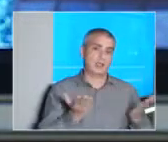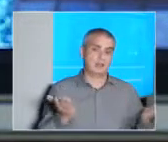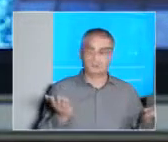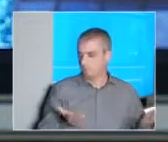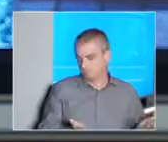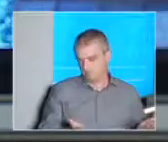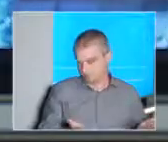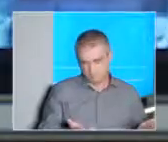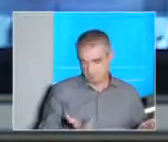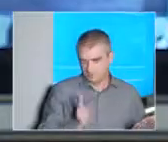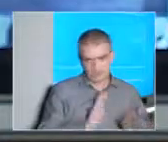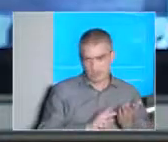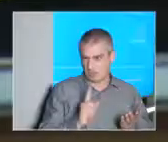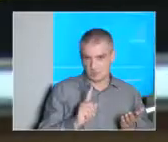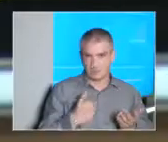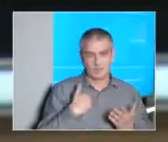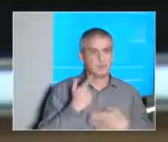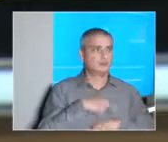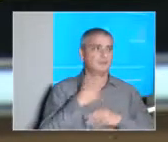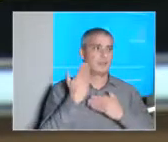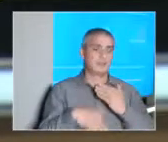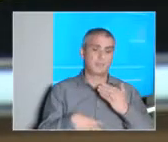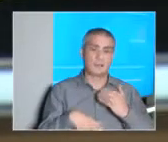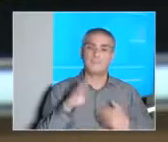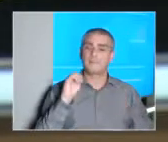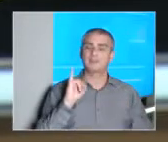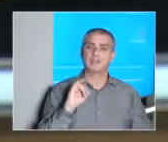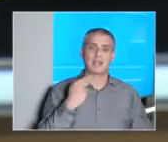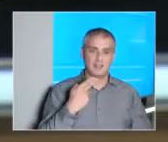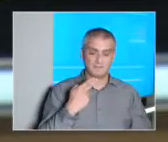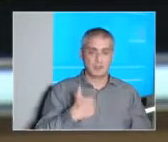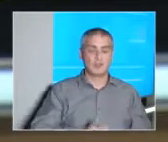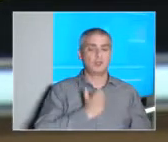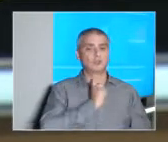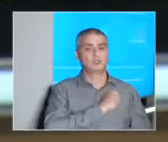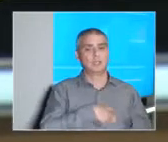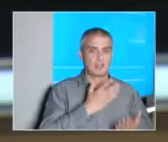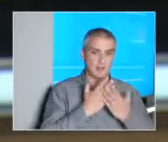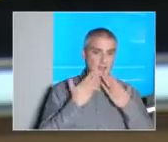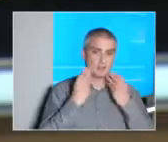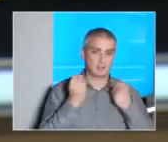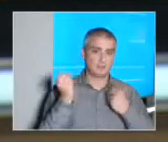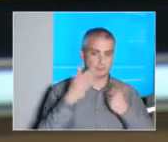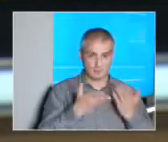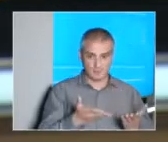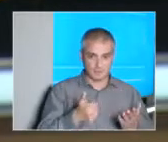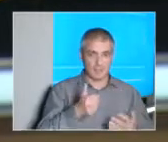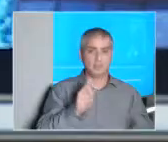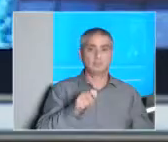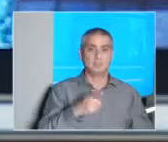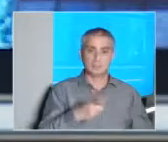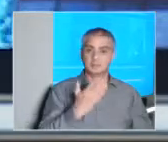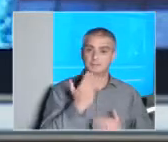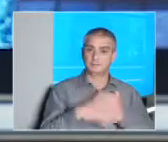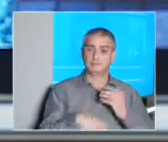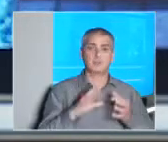לנו... לא, אבל אין את זה, זה לא נכון. לנו קצת נגמר הזמן. מאיר יצחק הלוי, ראש עיריית אילת, תודה רבה שבאת אלינו לערוץ כנסת.